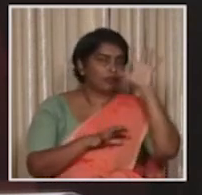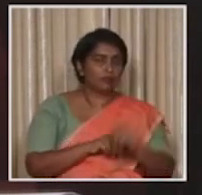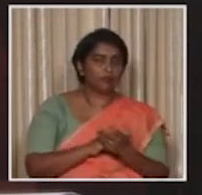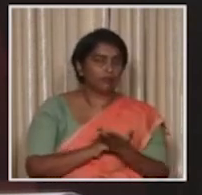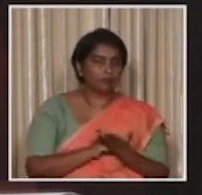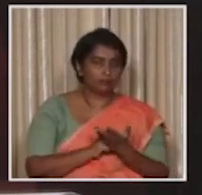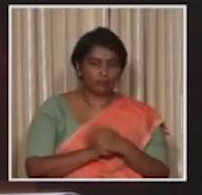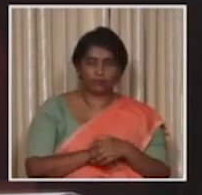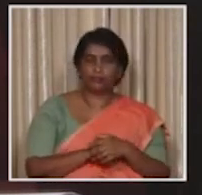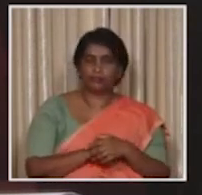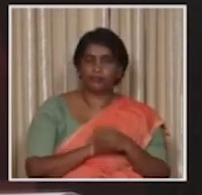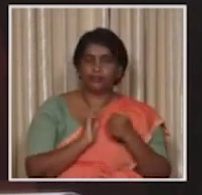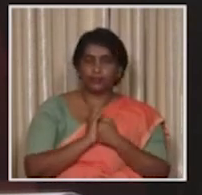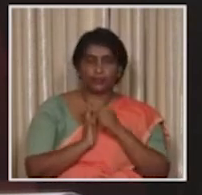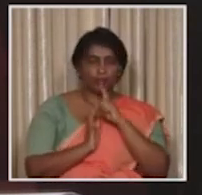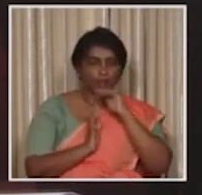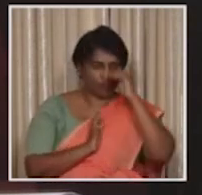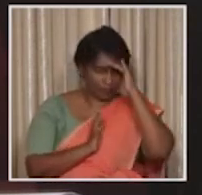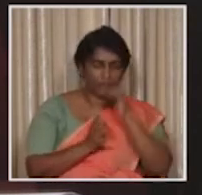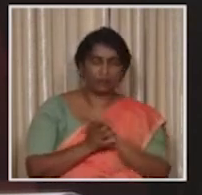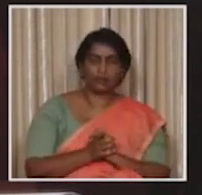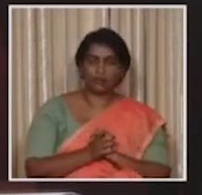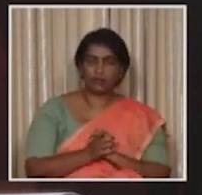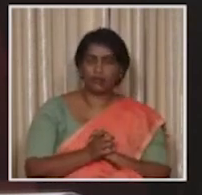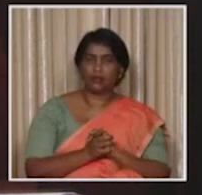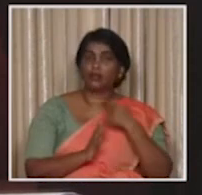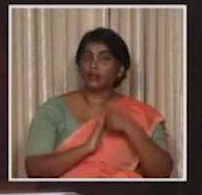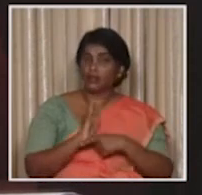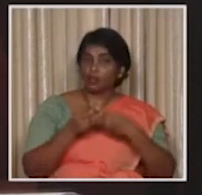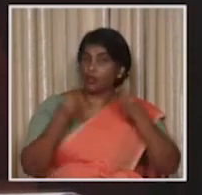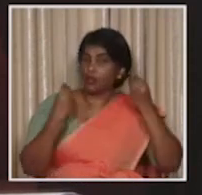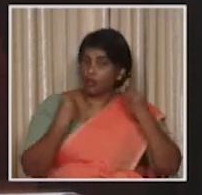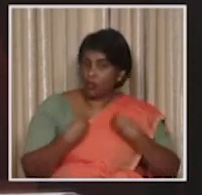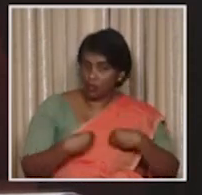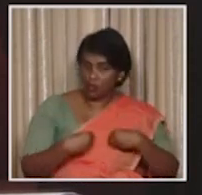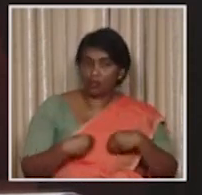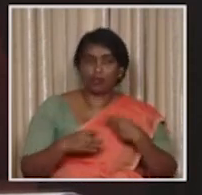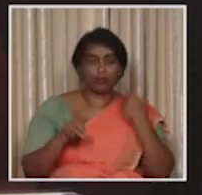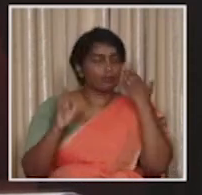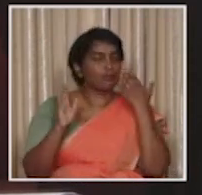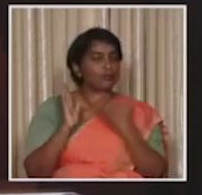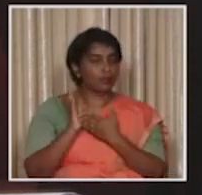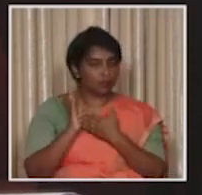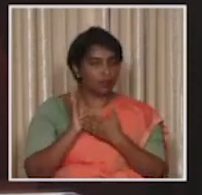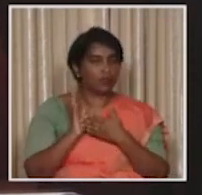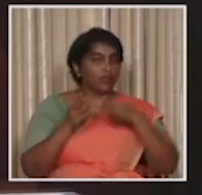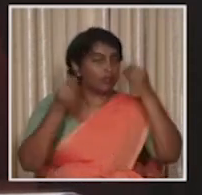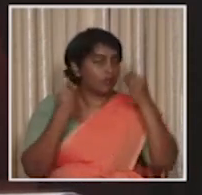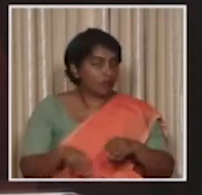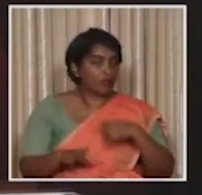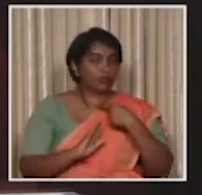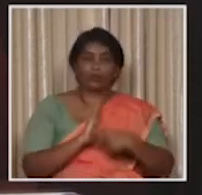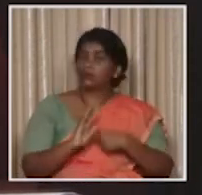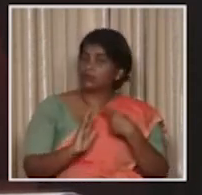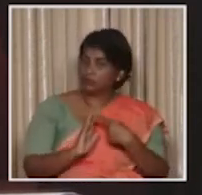තිබේද? දැන් ගරු කථානායකතුමනි, රටේ බංකොලොත් භාවය තුළ බංකොලොත් වෙලා තියෙන